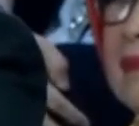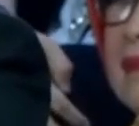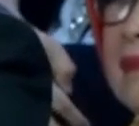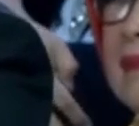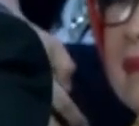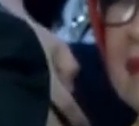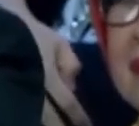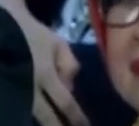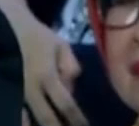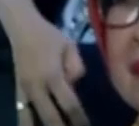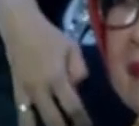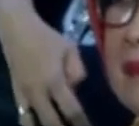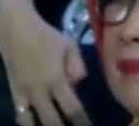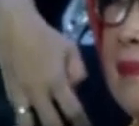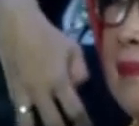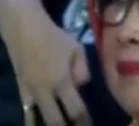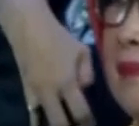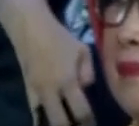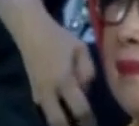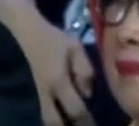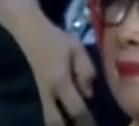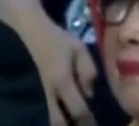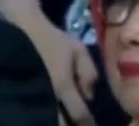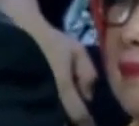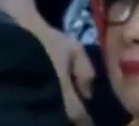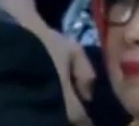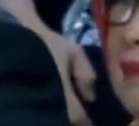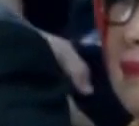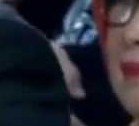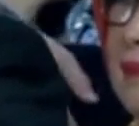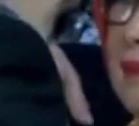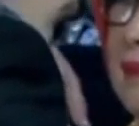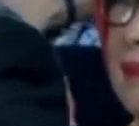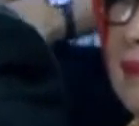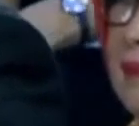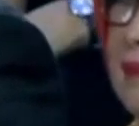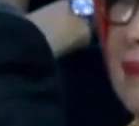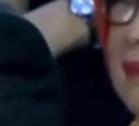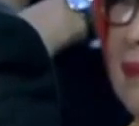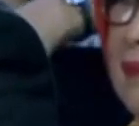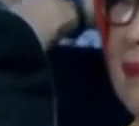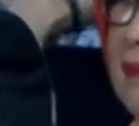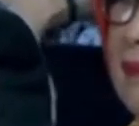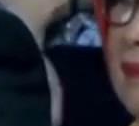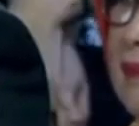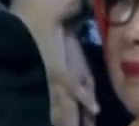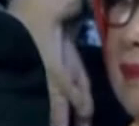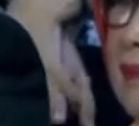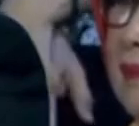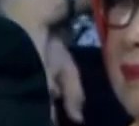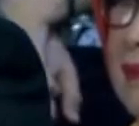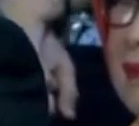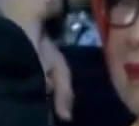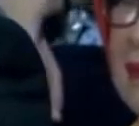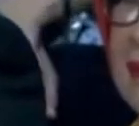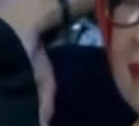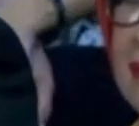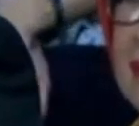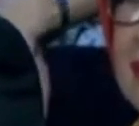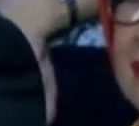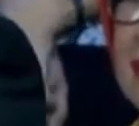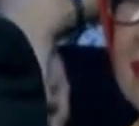Meskipun menjelaskan secara detail dan terbuka ke media massa, tentu juga aneh karena kegunaan survei sebetulnya lebih untuk mereka